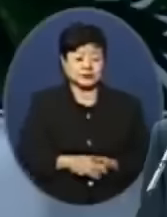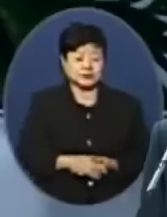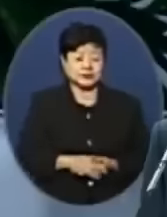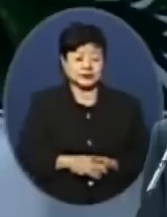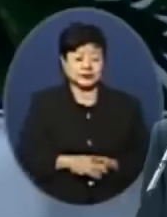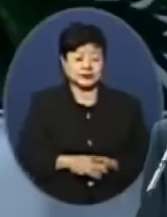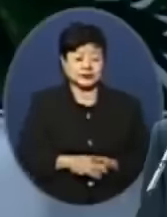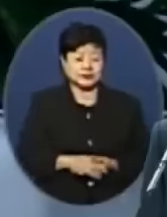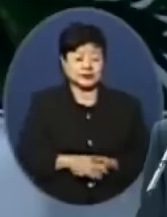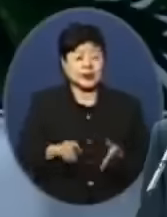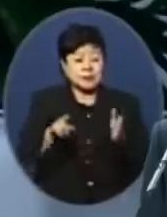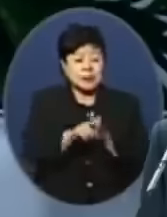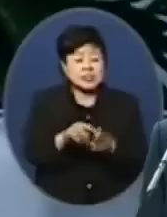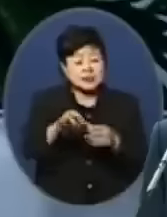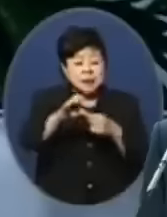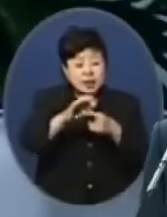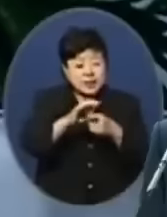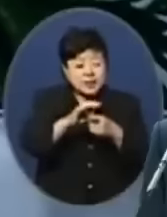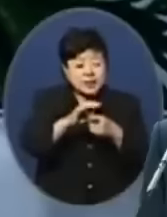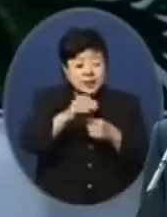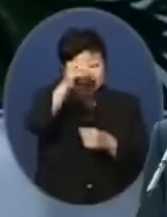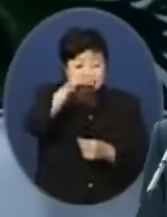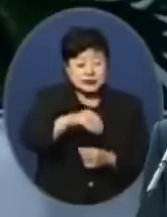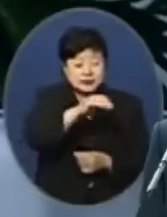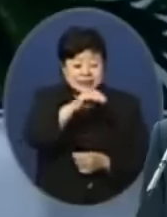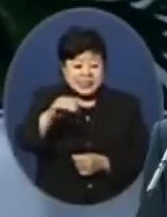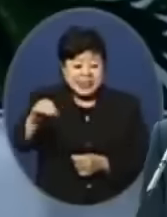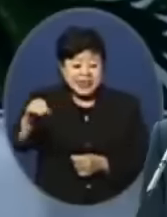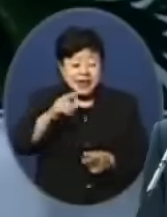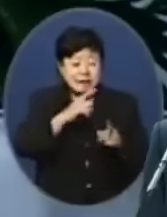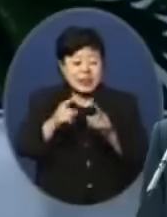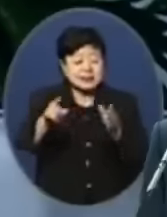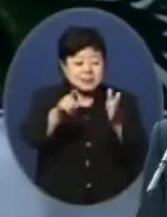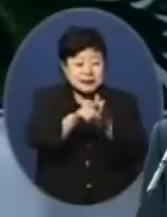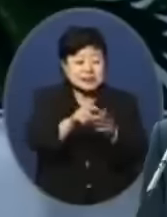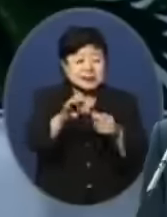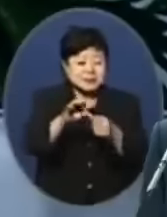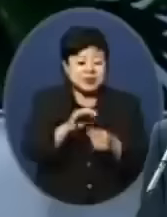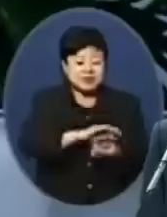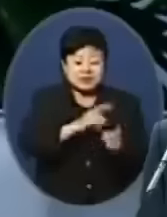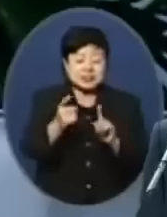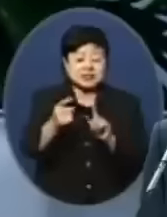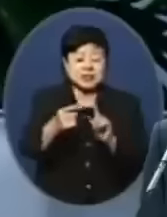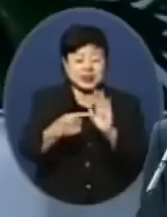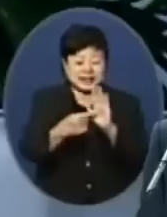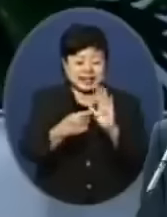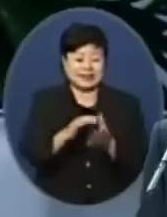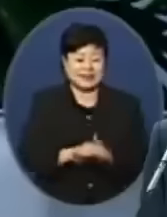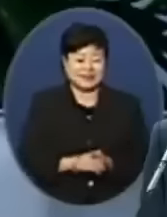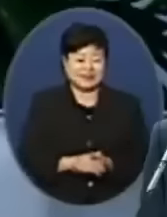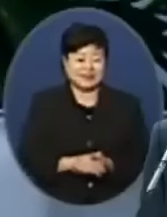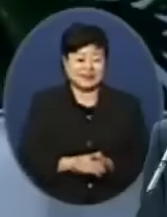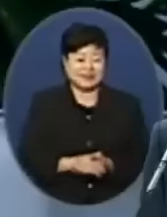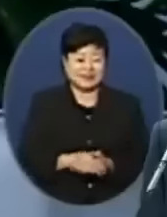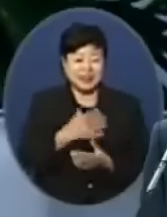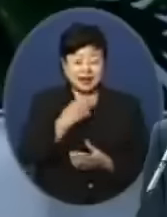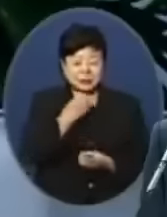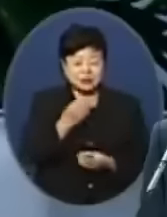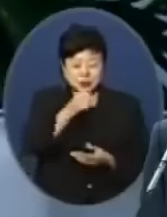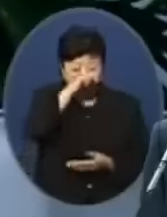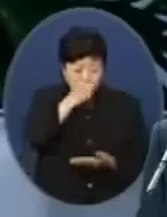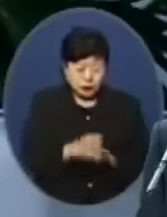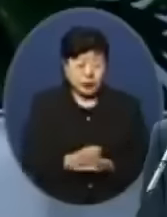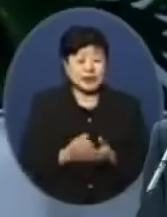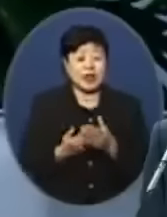일어나고, 여러분 믿으면, 십자가의 말씀을 믿으면 치료의 역사에 일어나고, 아브라함의 복과